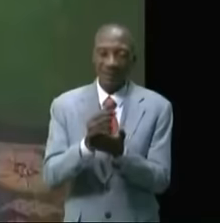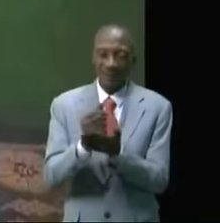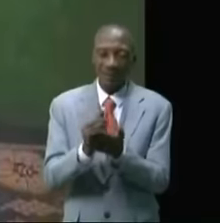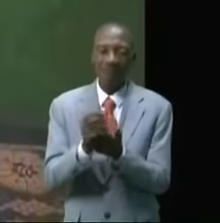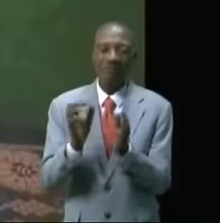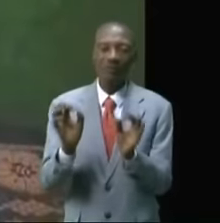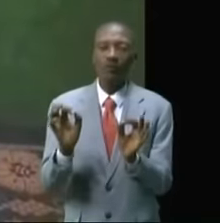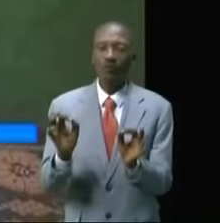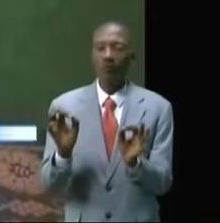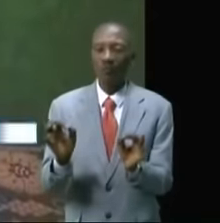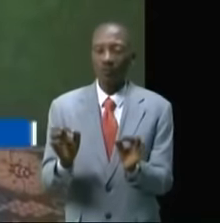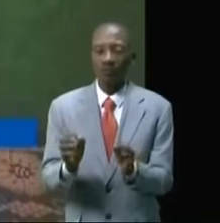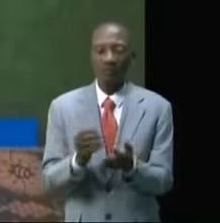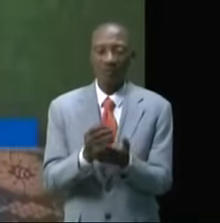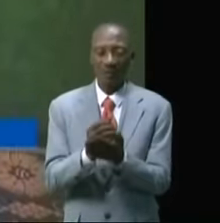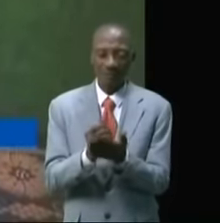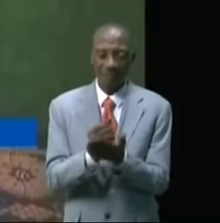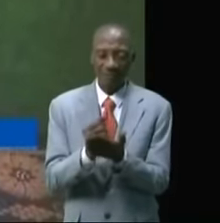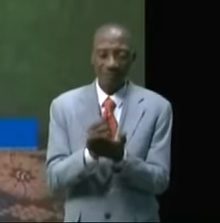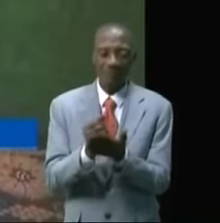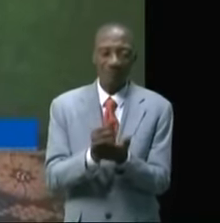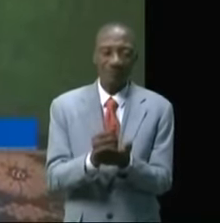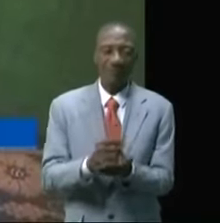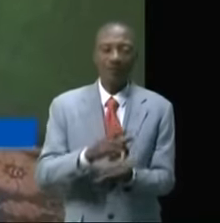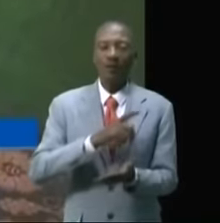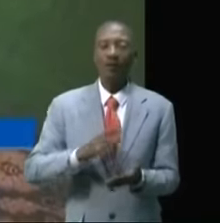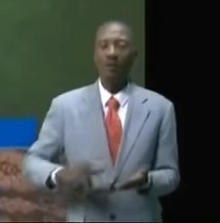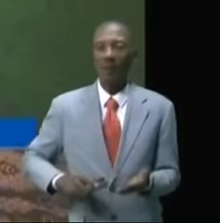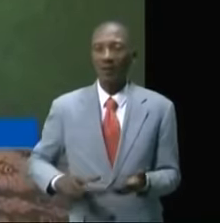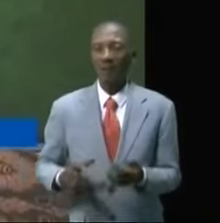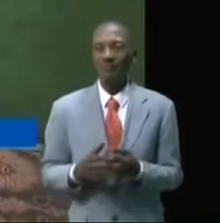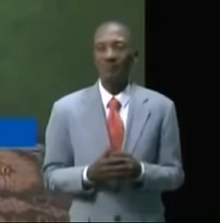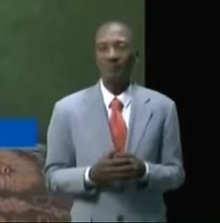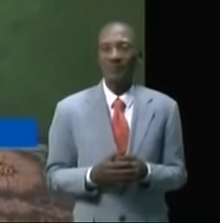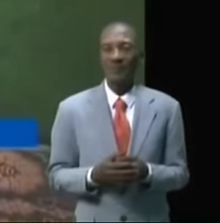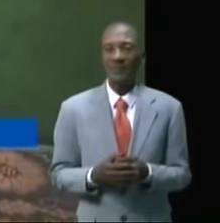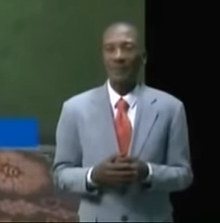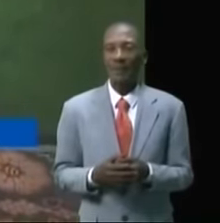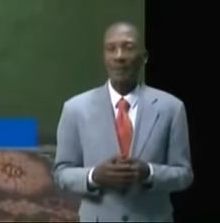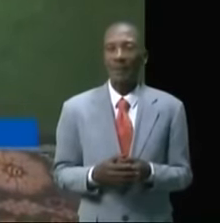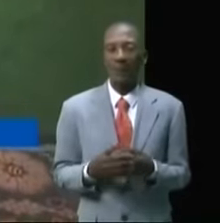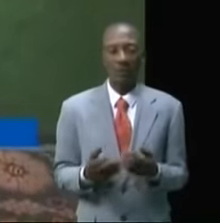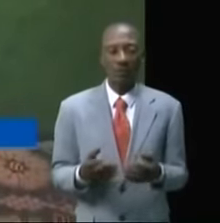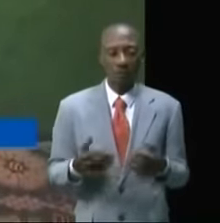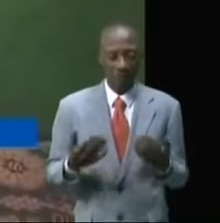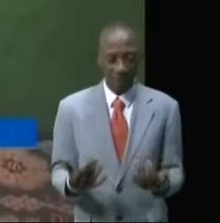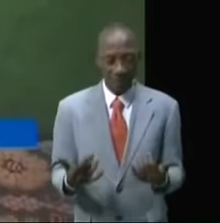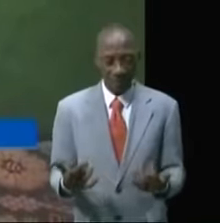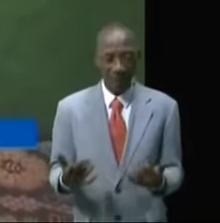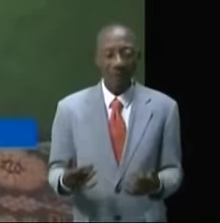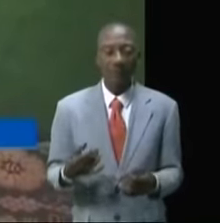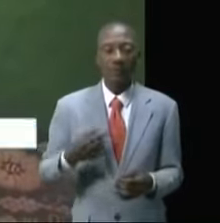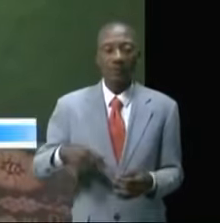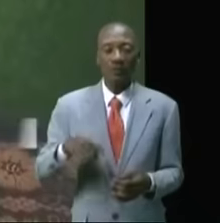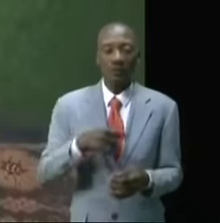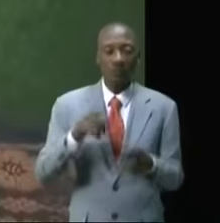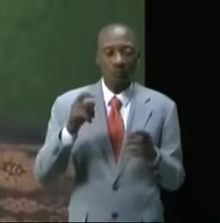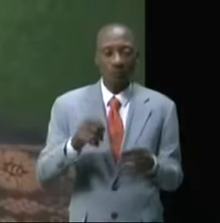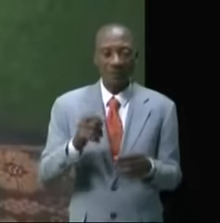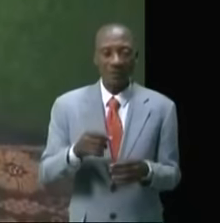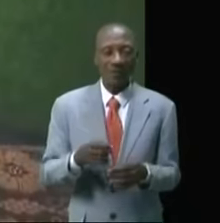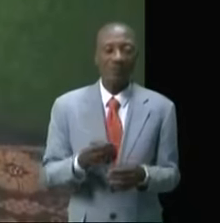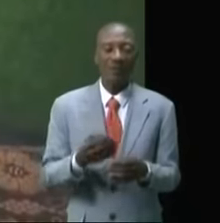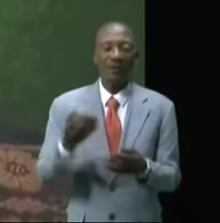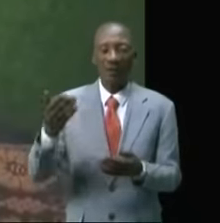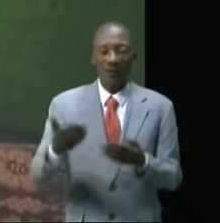l'ONAPAC. Aujourd'hui, ceux qui sont dans les mining ne peuvent pas se moquer de ceux qui sont dans l'agriculture pérenne. Le cacao coûte plus cher que le